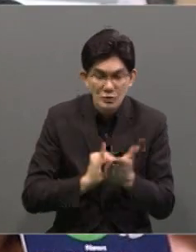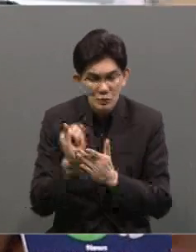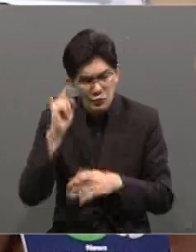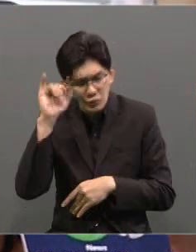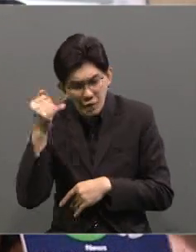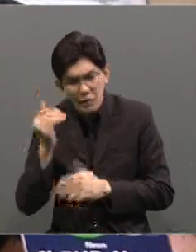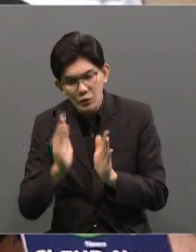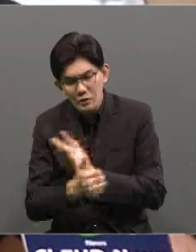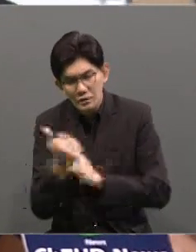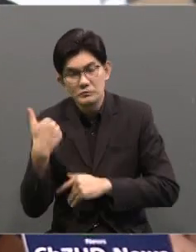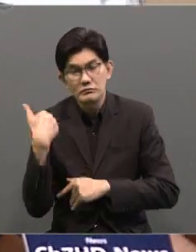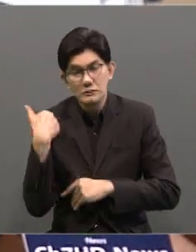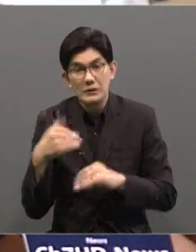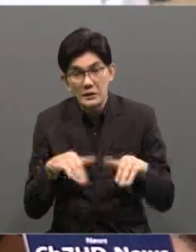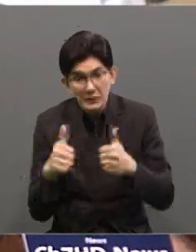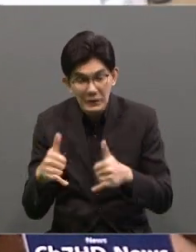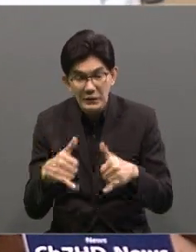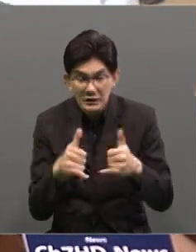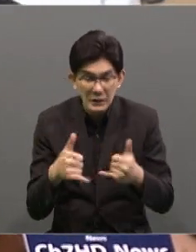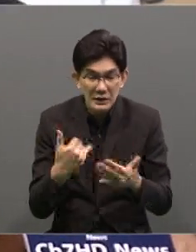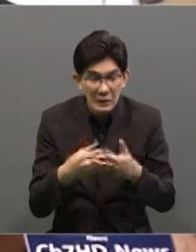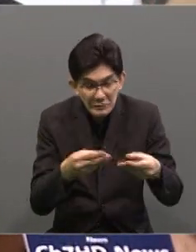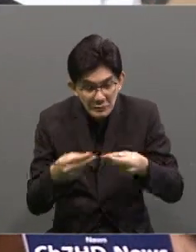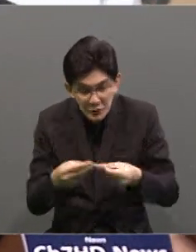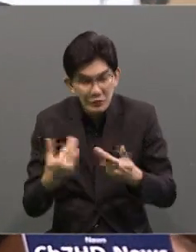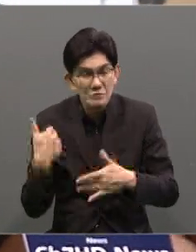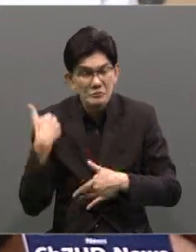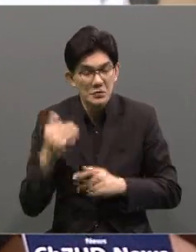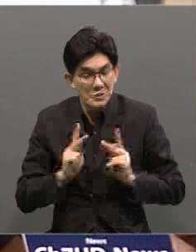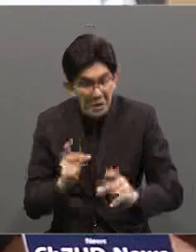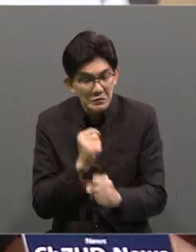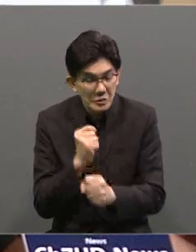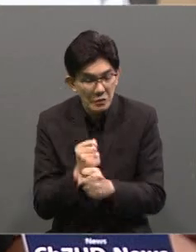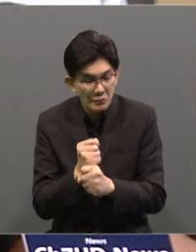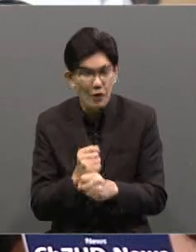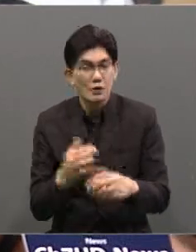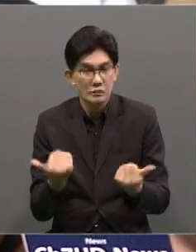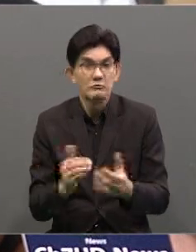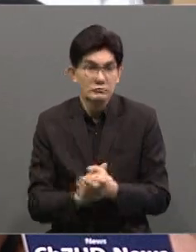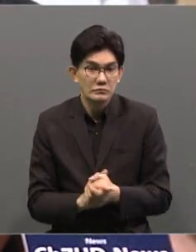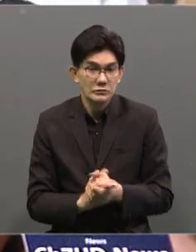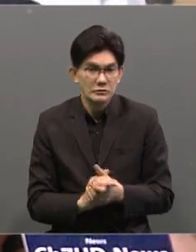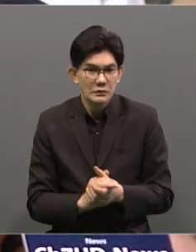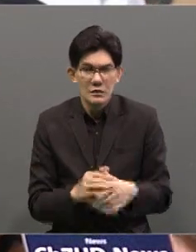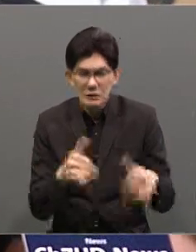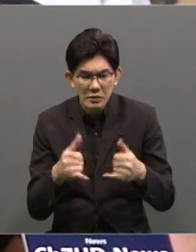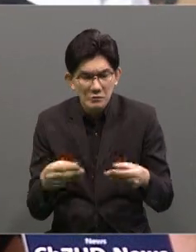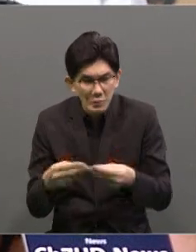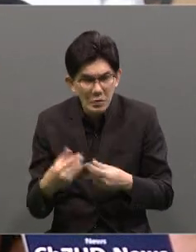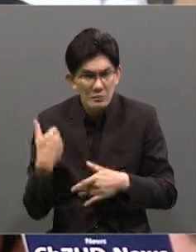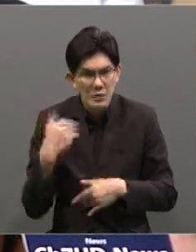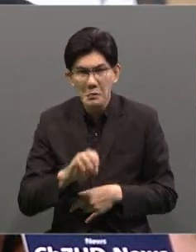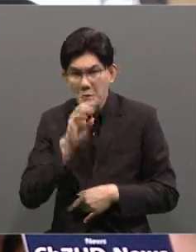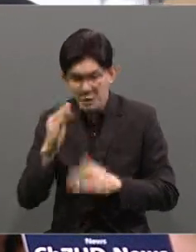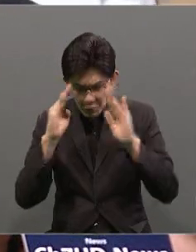กับบุคคลที่ชักชวนไปเล่นอะไรก็ไปเล่นแล้วก็เล่นเป็นคนใจใหญ่ค่ะก็เลยลองเอาให้สุดสุดแล้วก็สุดแล้วก็เนี่ยได้ออกมาแบบ